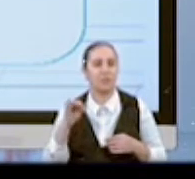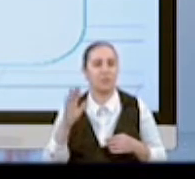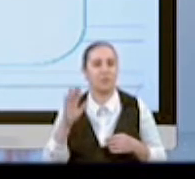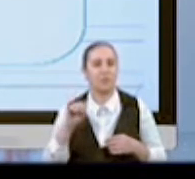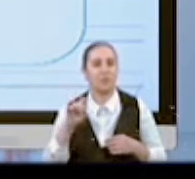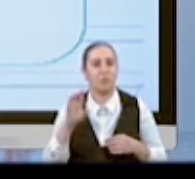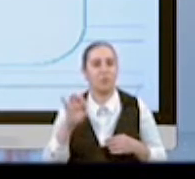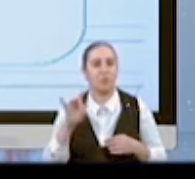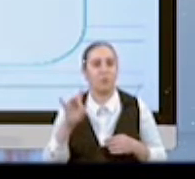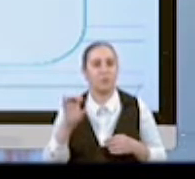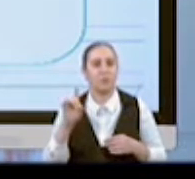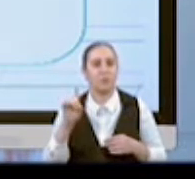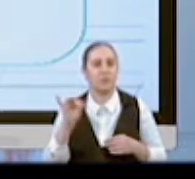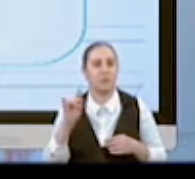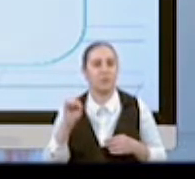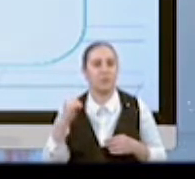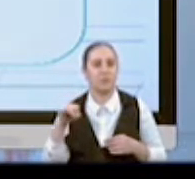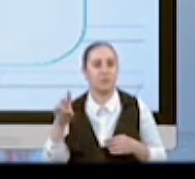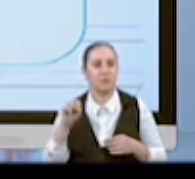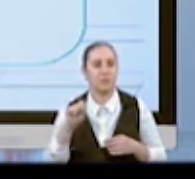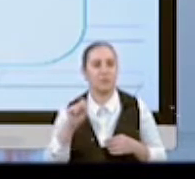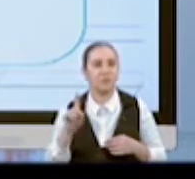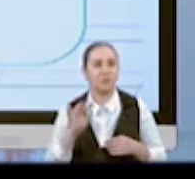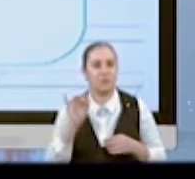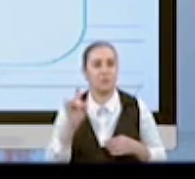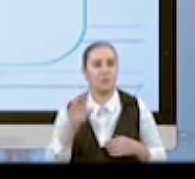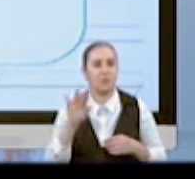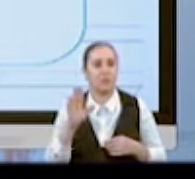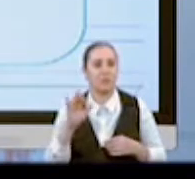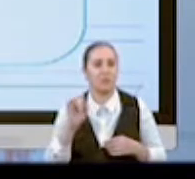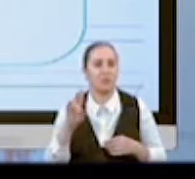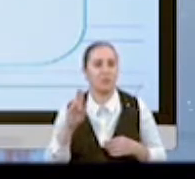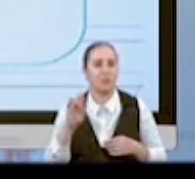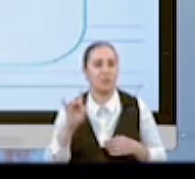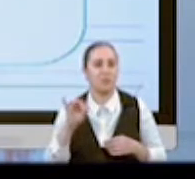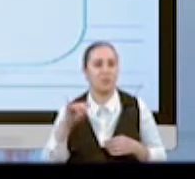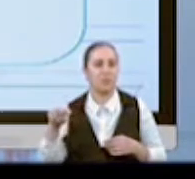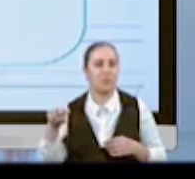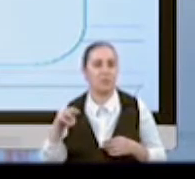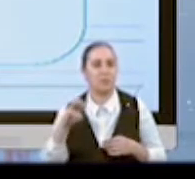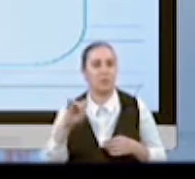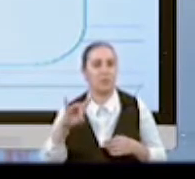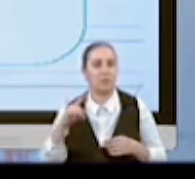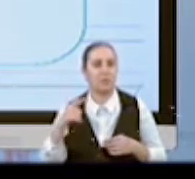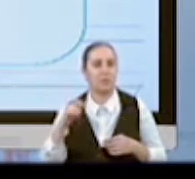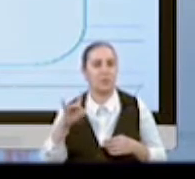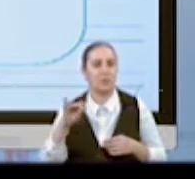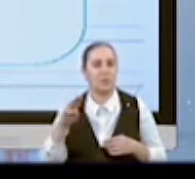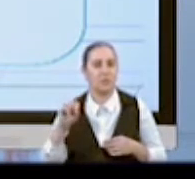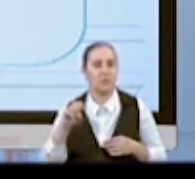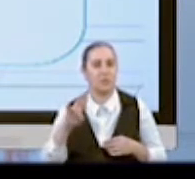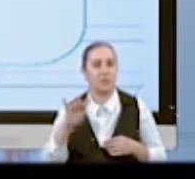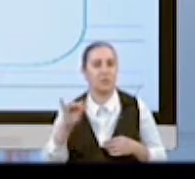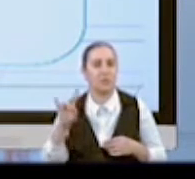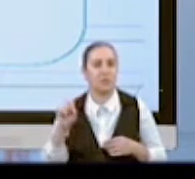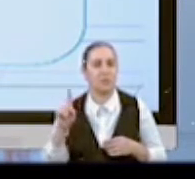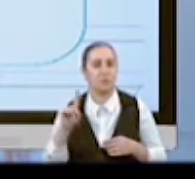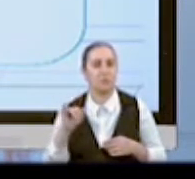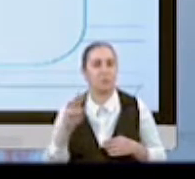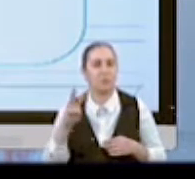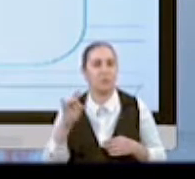Борис, Зинаида, Азиз, Иван, Кирилл, Маргарита,